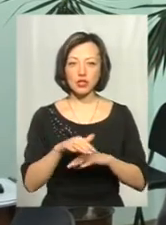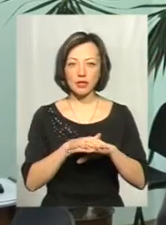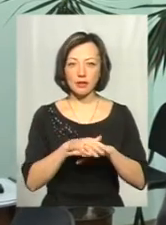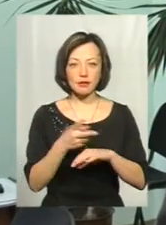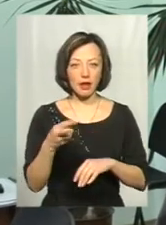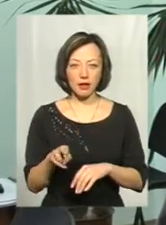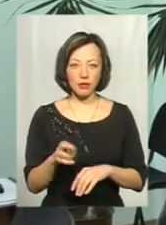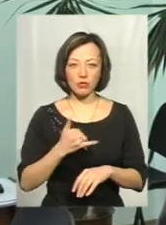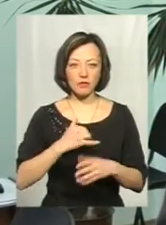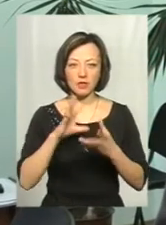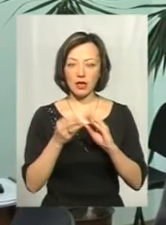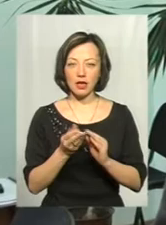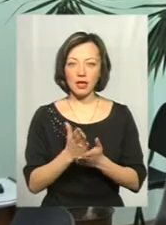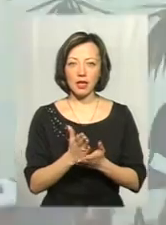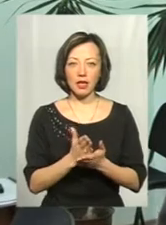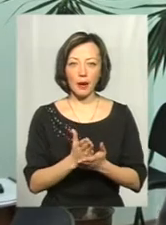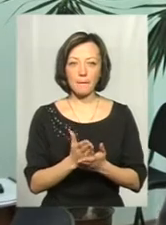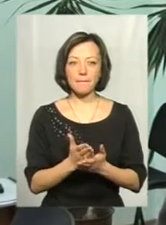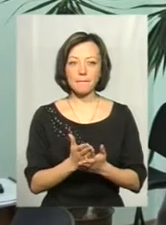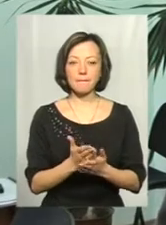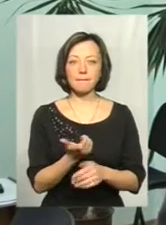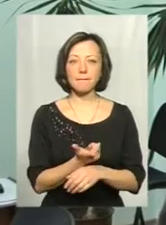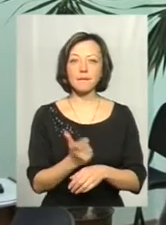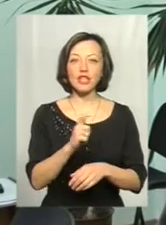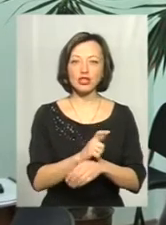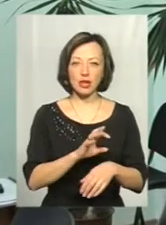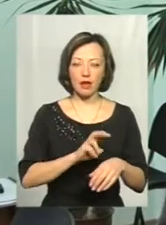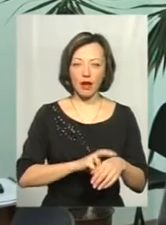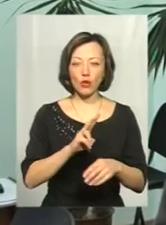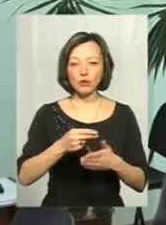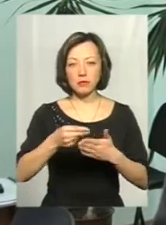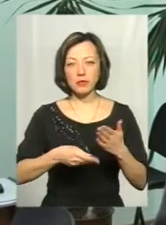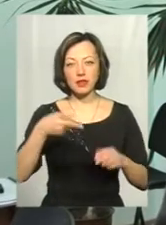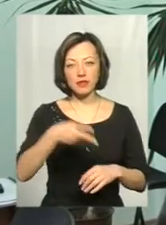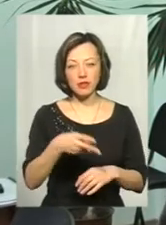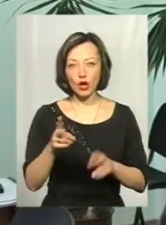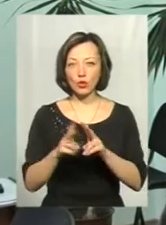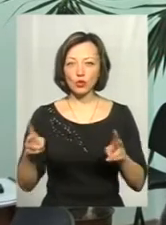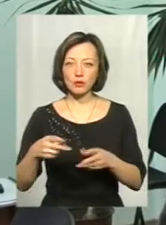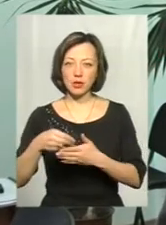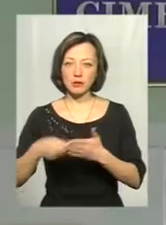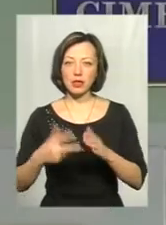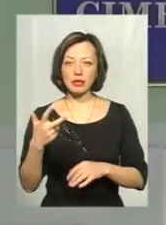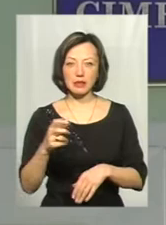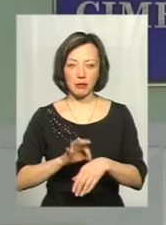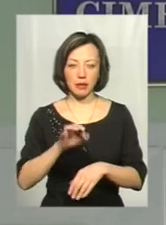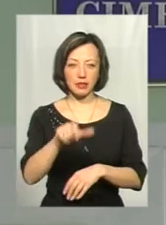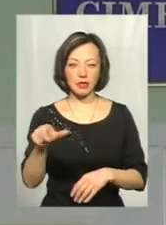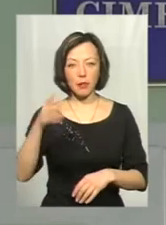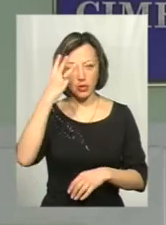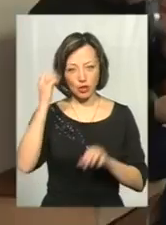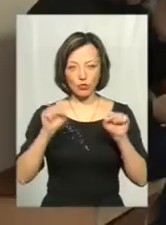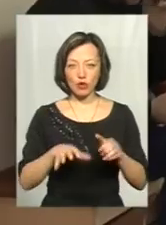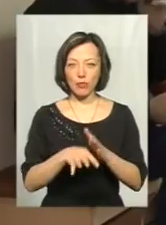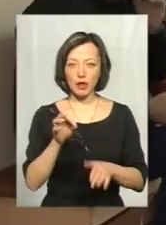то у нас взагалі є профіцит по лікарях. Хтось підпише 2 тисячі пацієнтів, а хтось підпише 300 пацієнтів. Хмельничани зможуть обрати